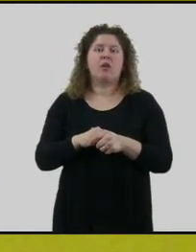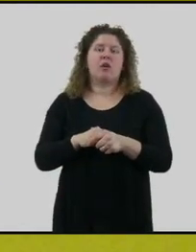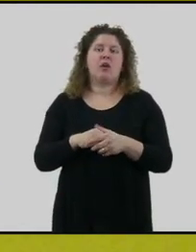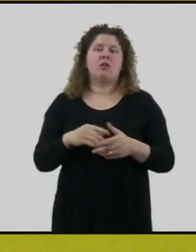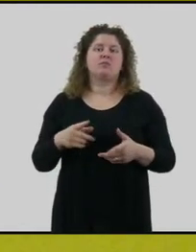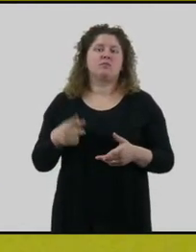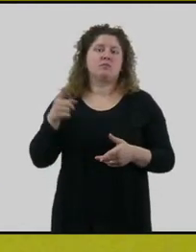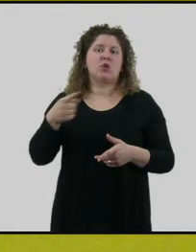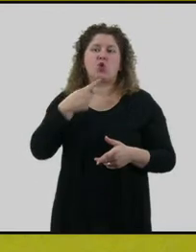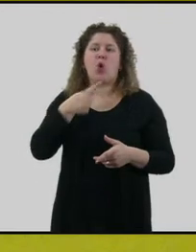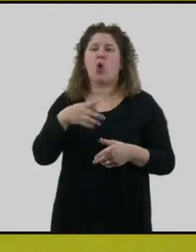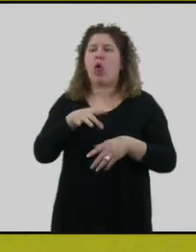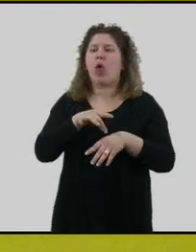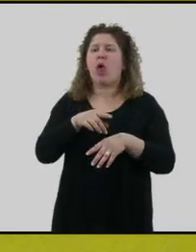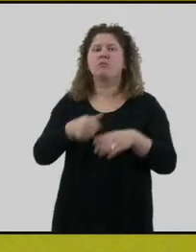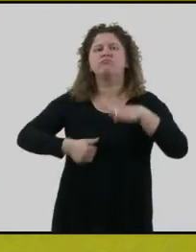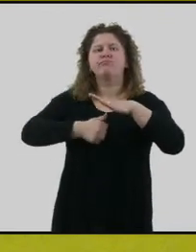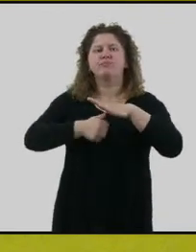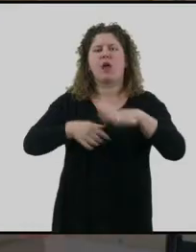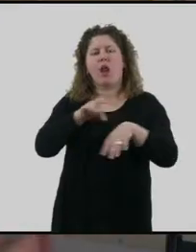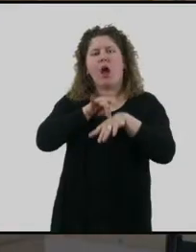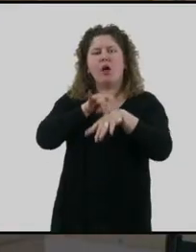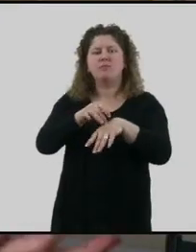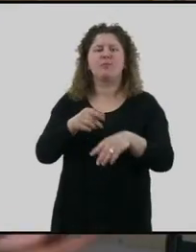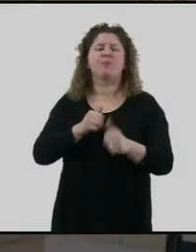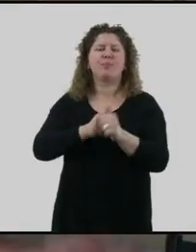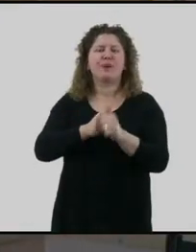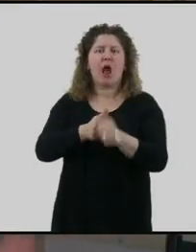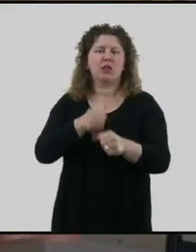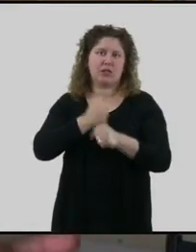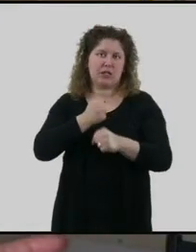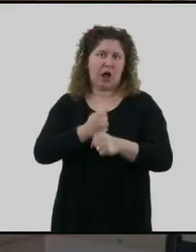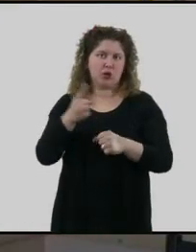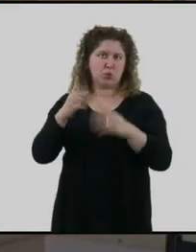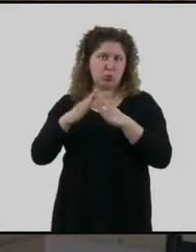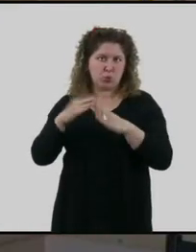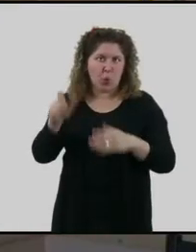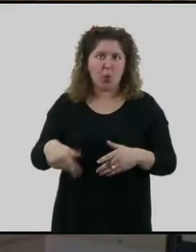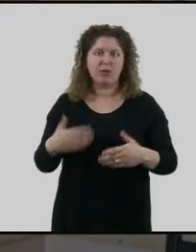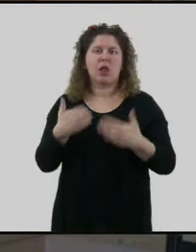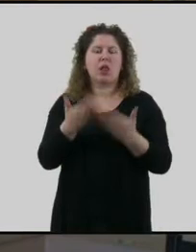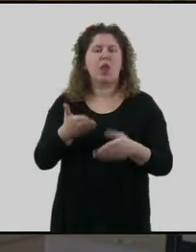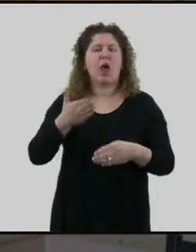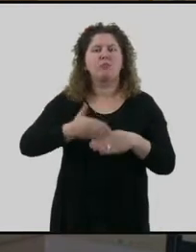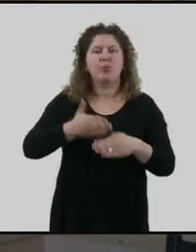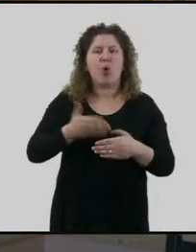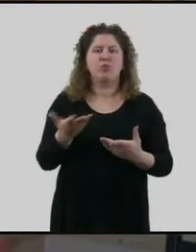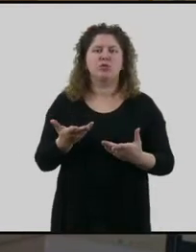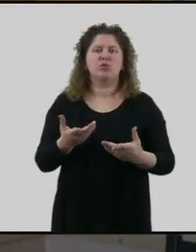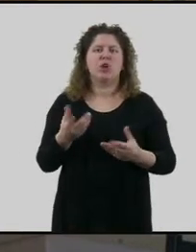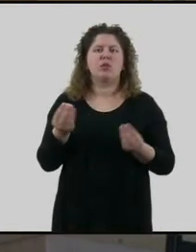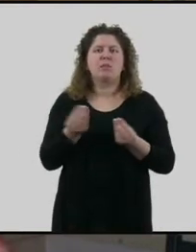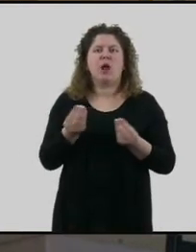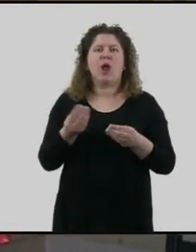trijažu udomitelja, koji je nadležan za udomitelje, koji prati njihov rad, pruža im podršku i pomoć, da bi mi još bili taj